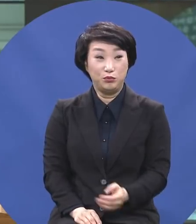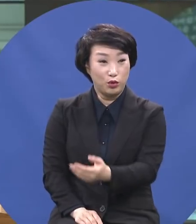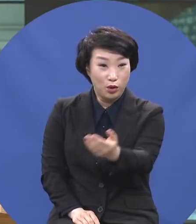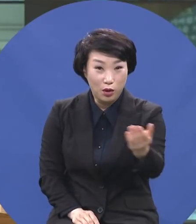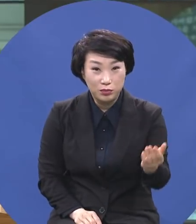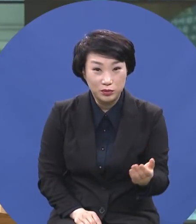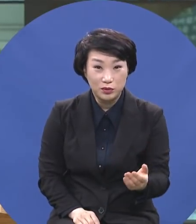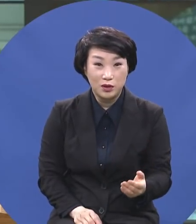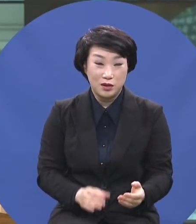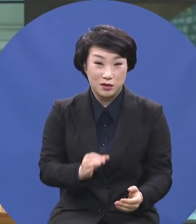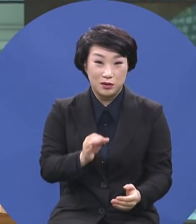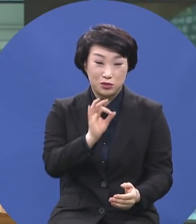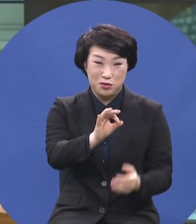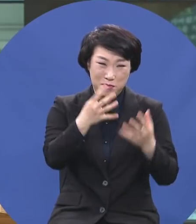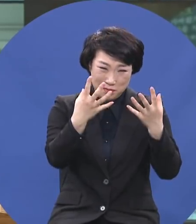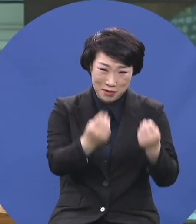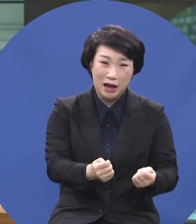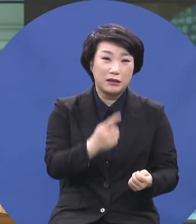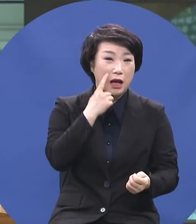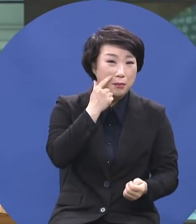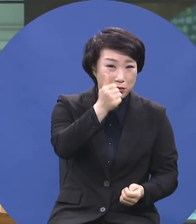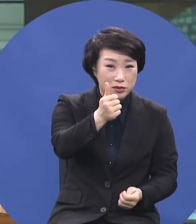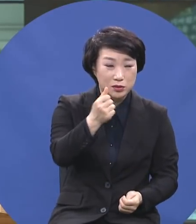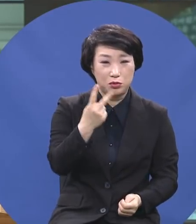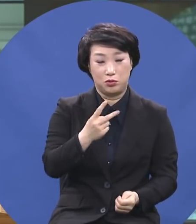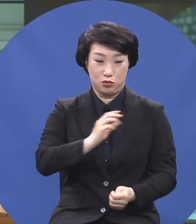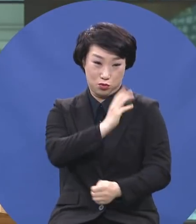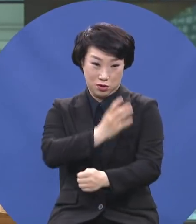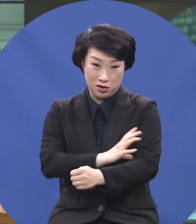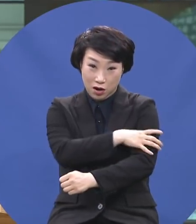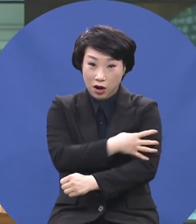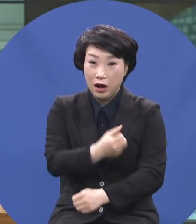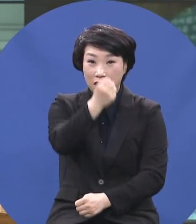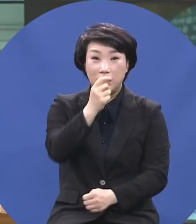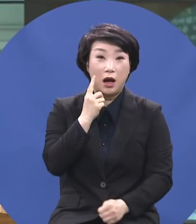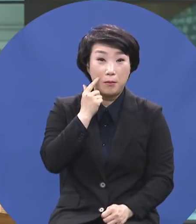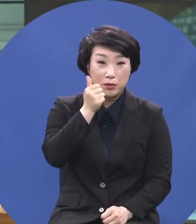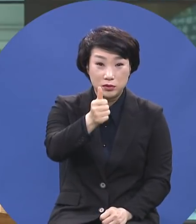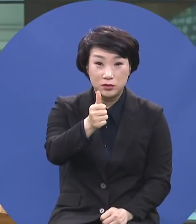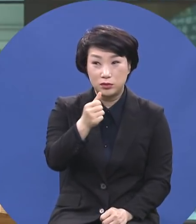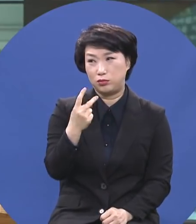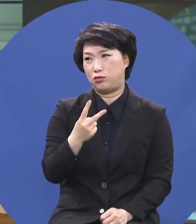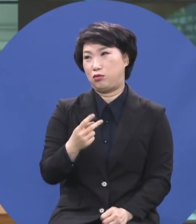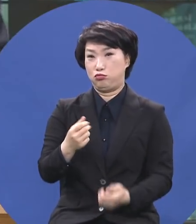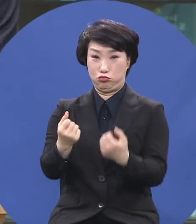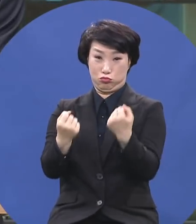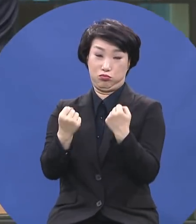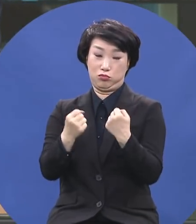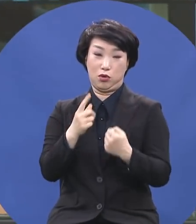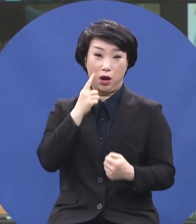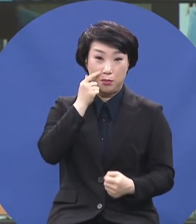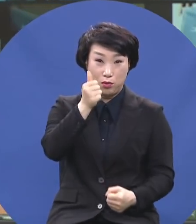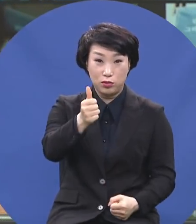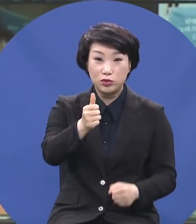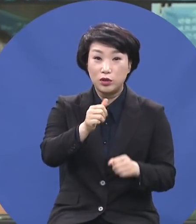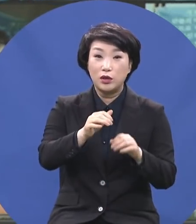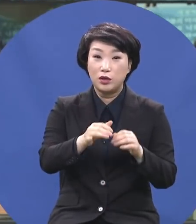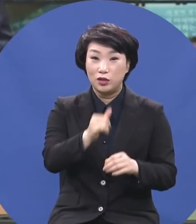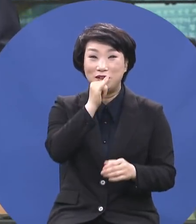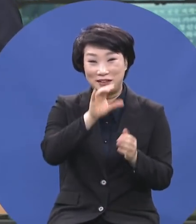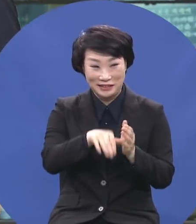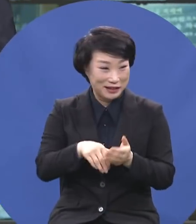세상에 돈 많은 아버지, 권력 있는 아버지, 힘 있는 아버지를